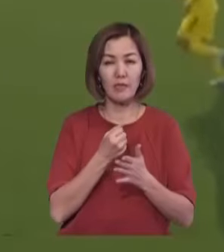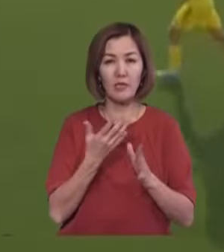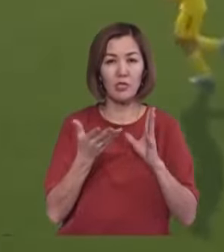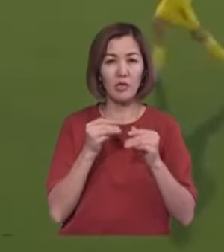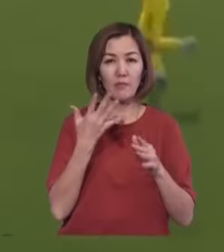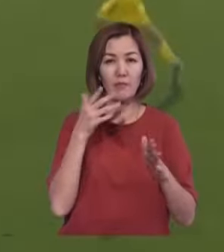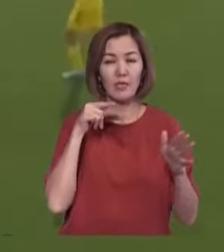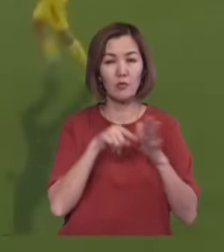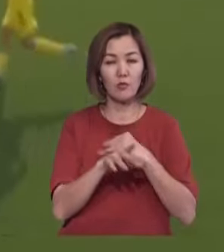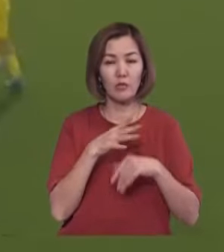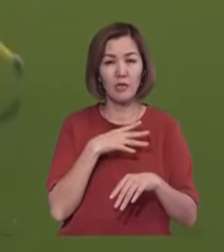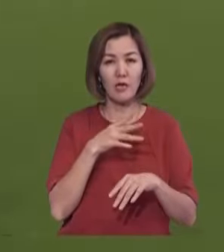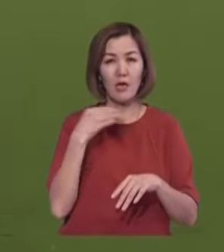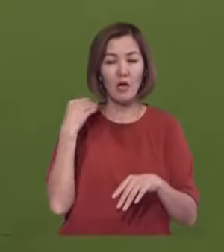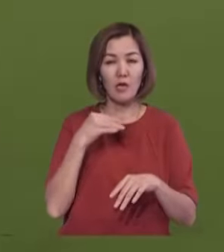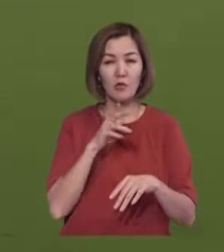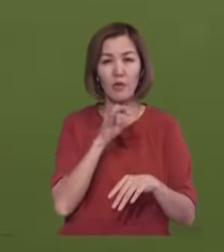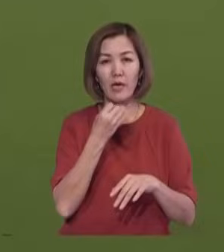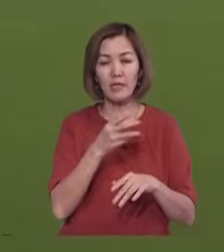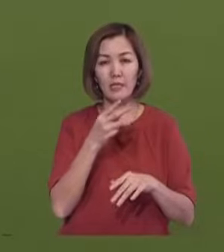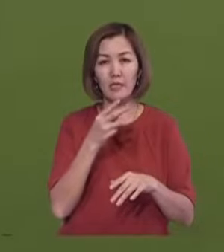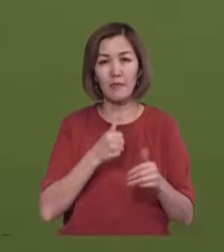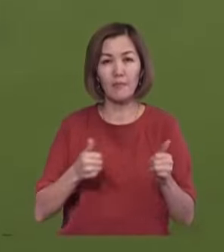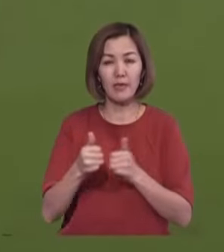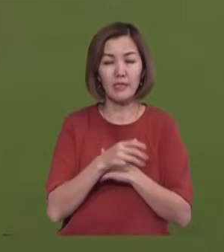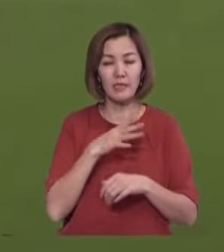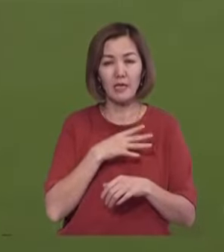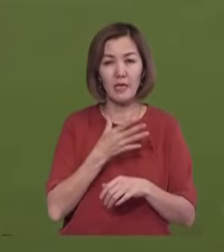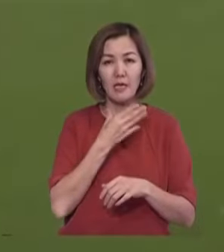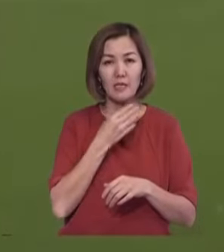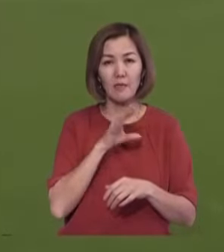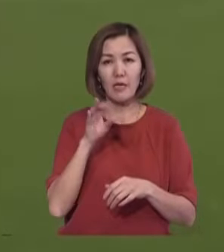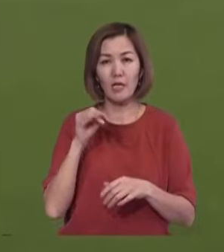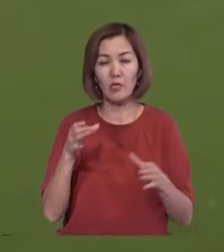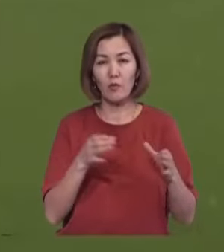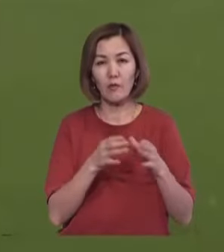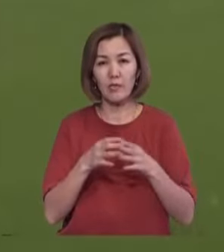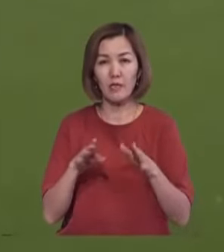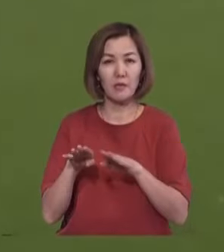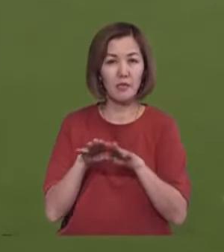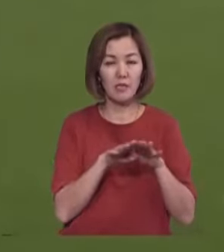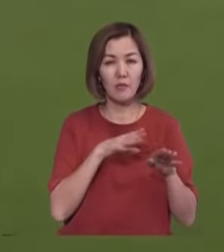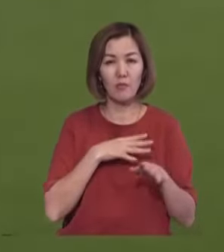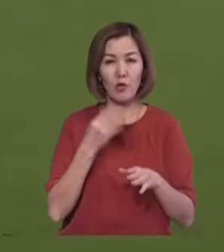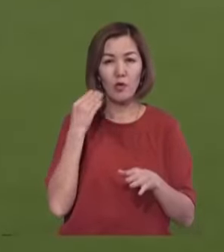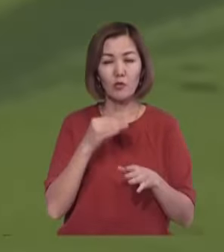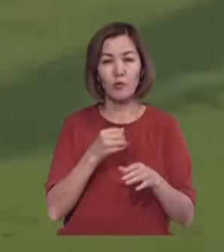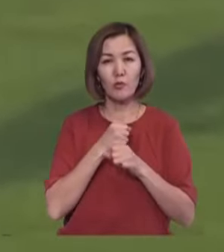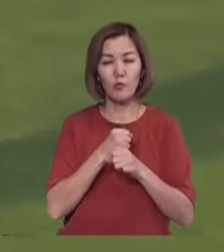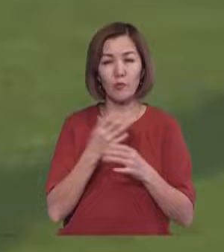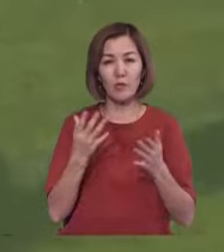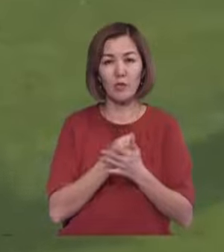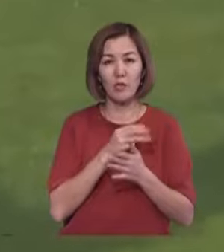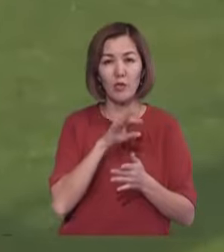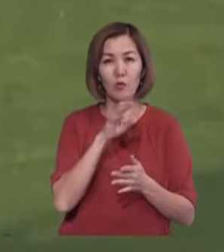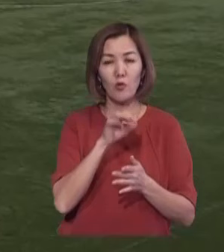топ салды. Ақтөбе Қайсардан басым түсті. Семейдің Елімай мен Атырау арасындағы матчта есеп ашылмады. Биылғы Суперкубоктың иегері